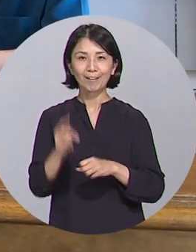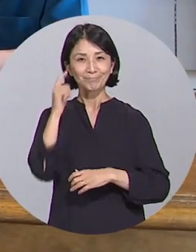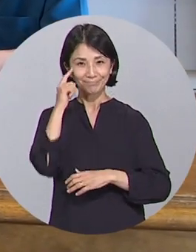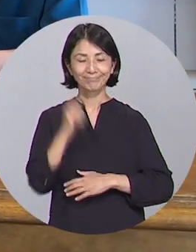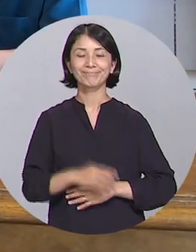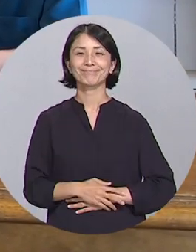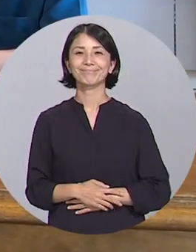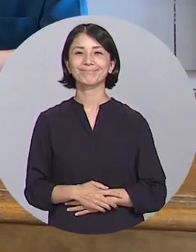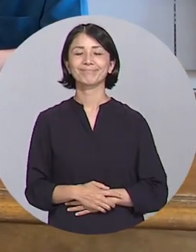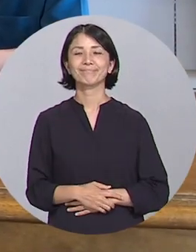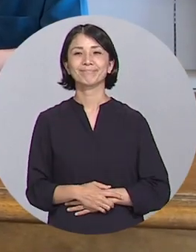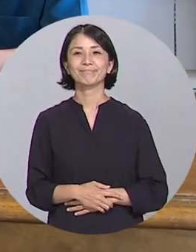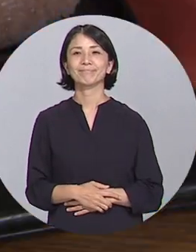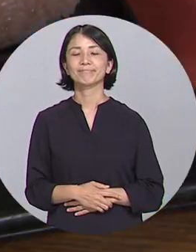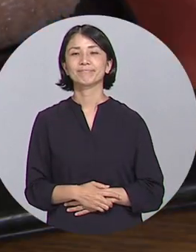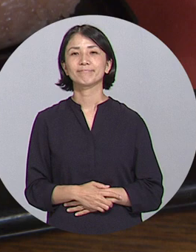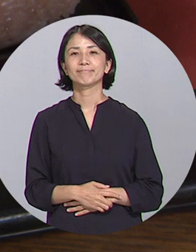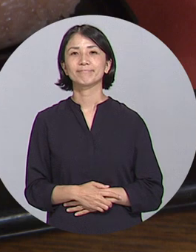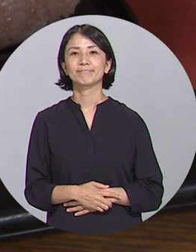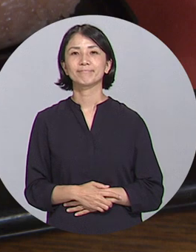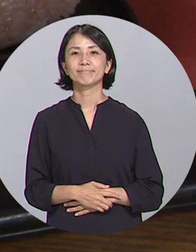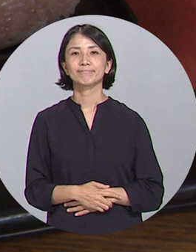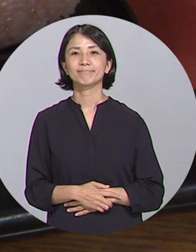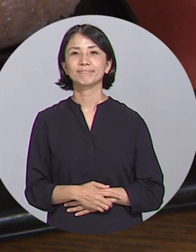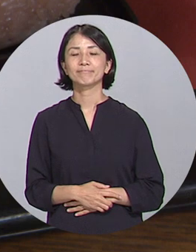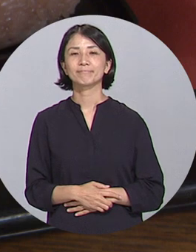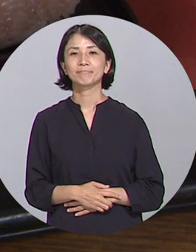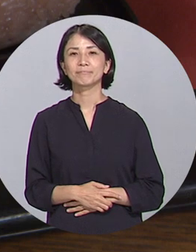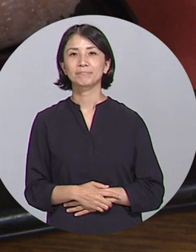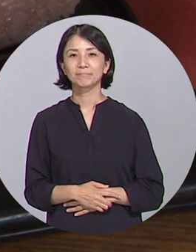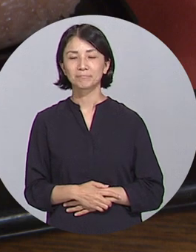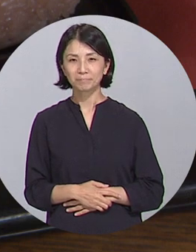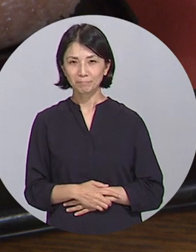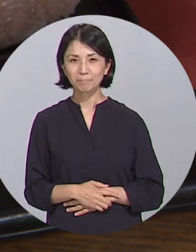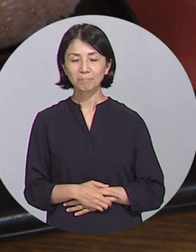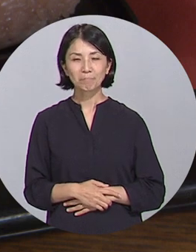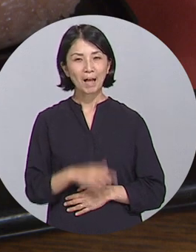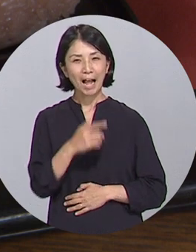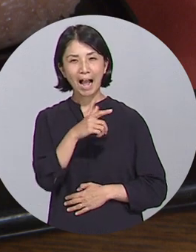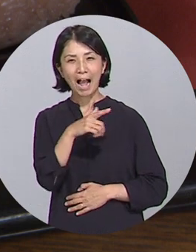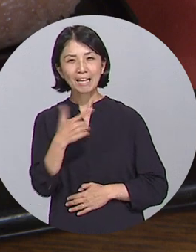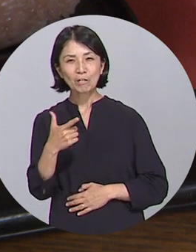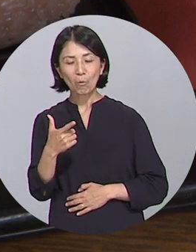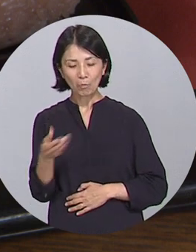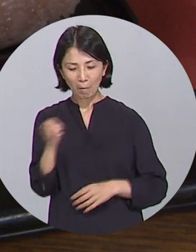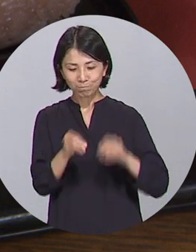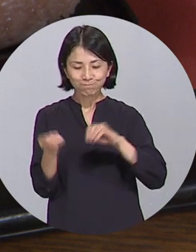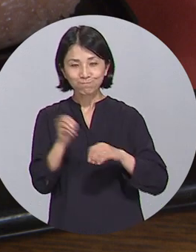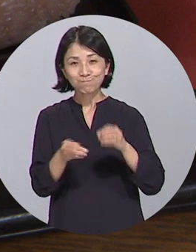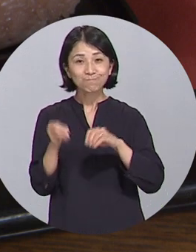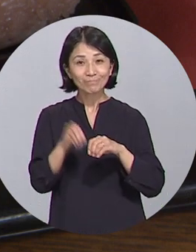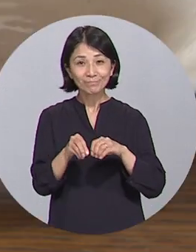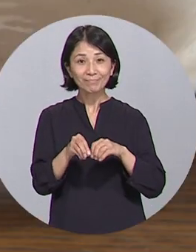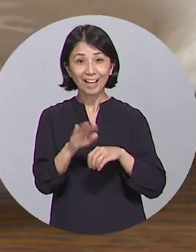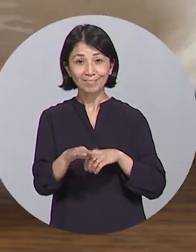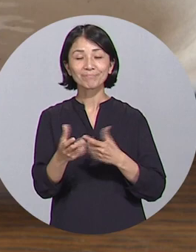しれないですね。 なるほどね。なんかいろいろな贅沢が詰まってるような感じもします